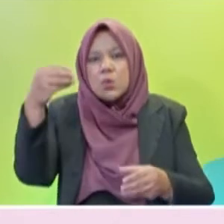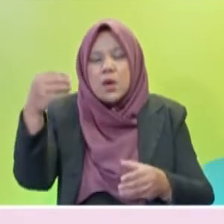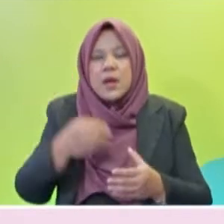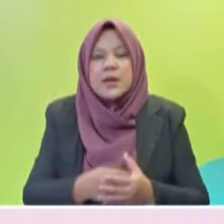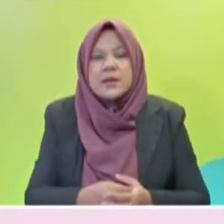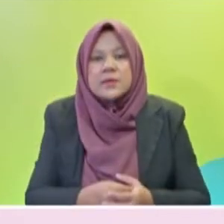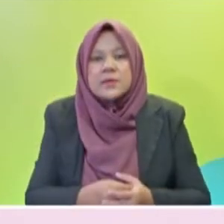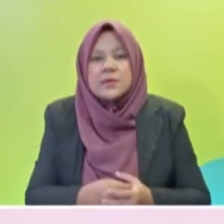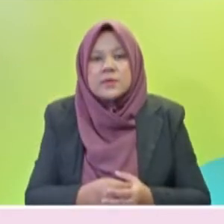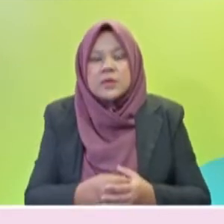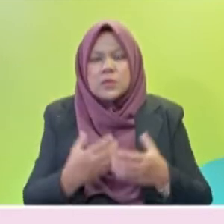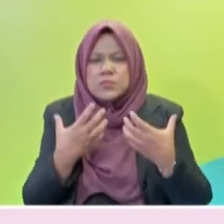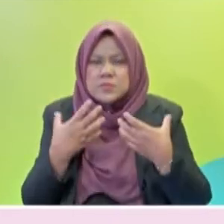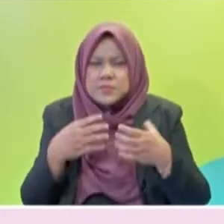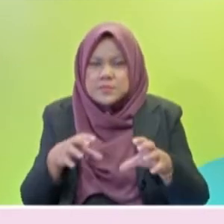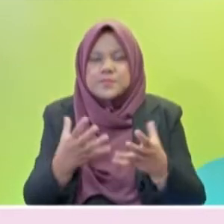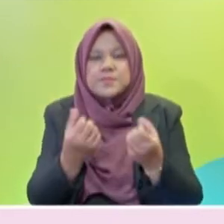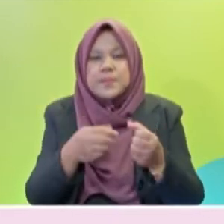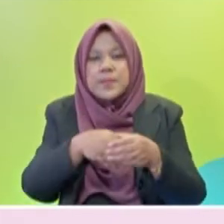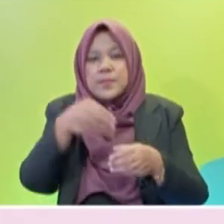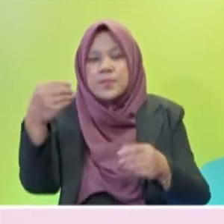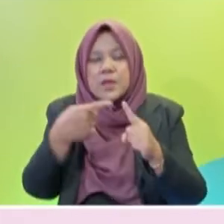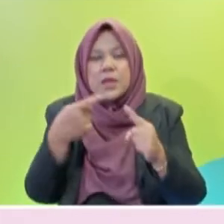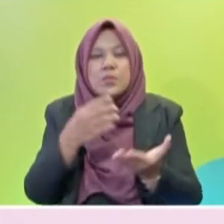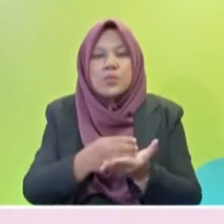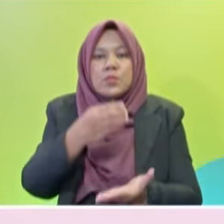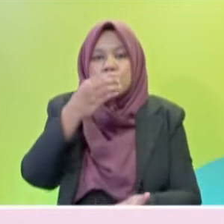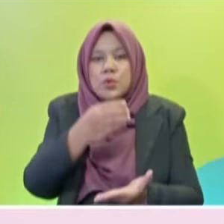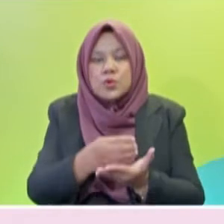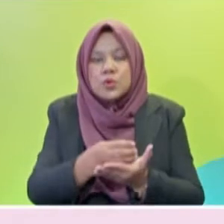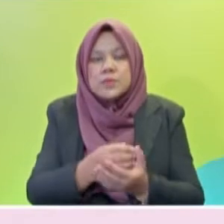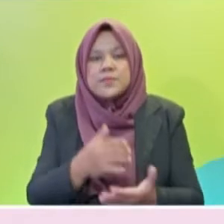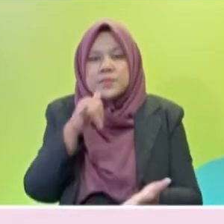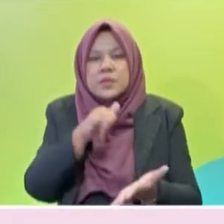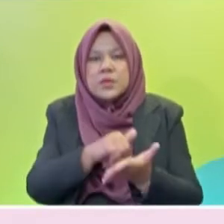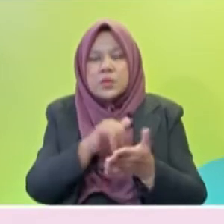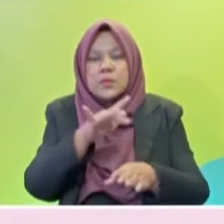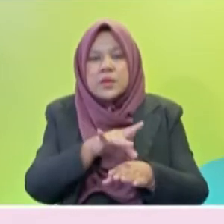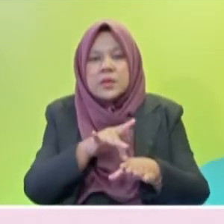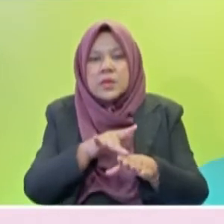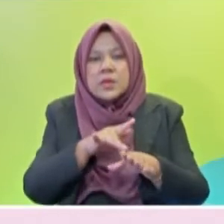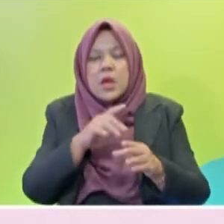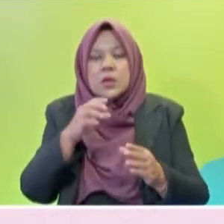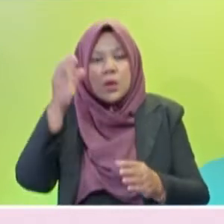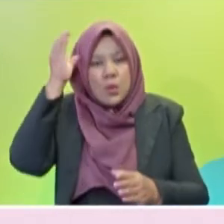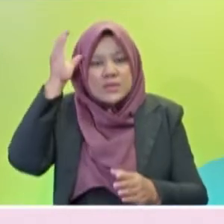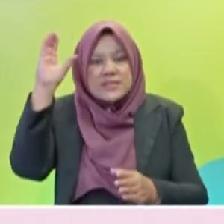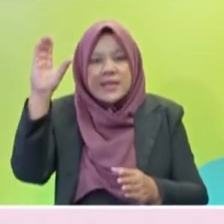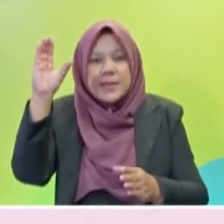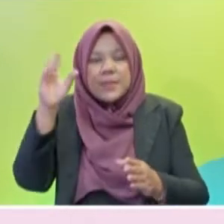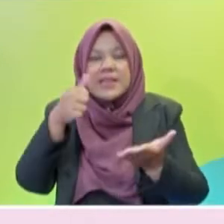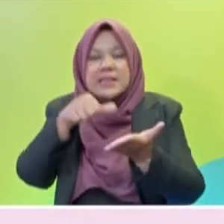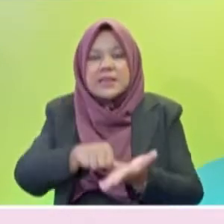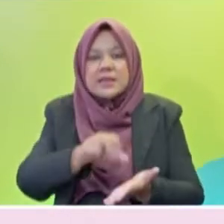Ah belum belum bedak keluar daripada botol tadinya asoitu kita Panggil di sebagai konsep tekanan tapi dalam